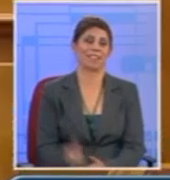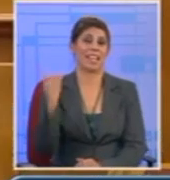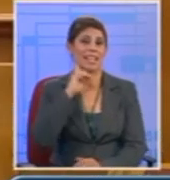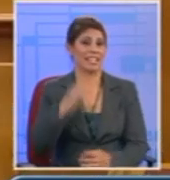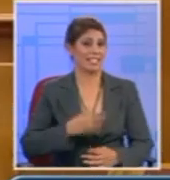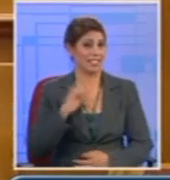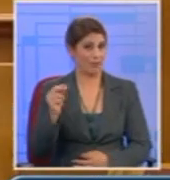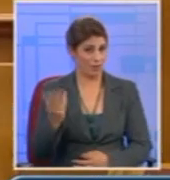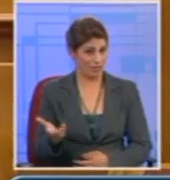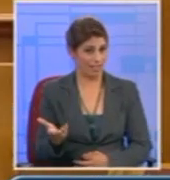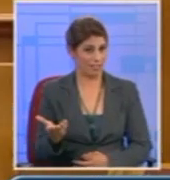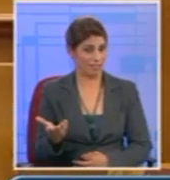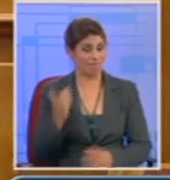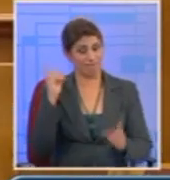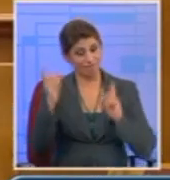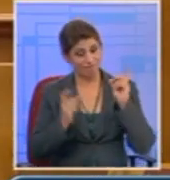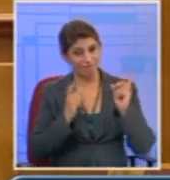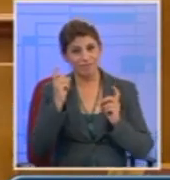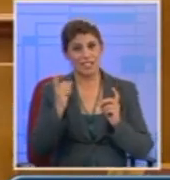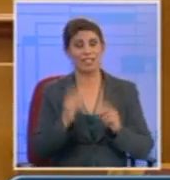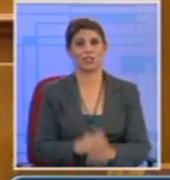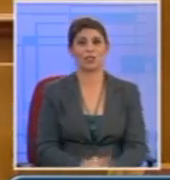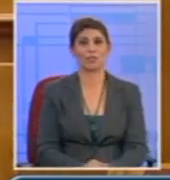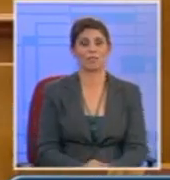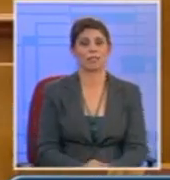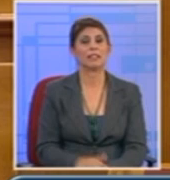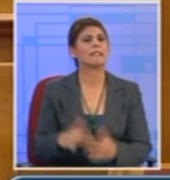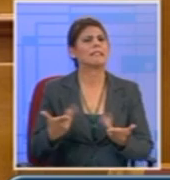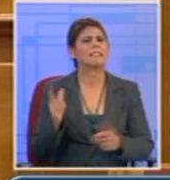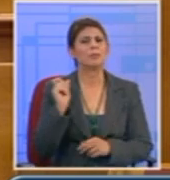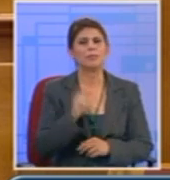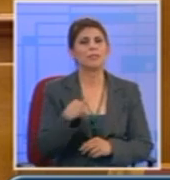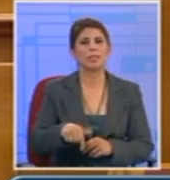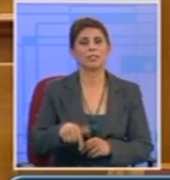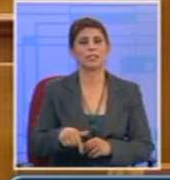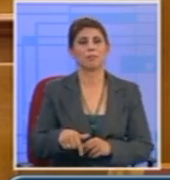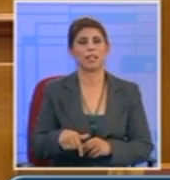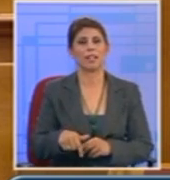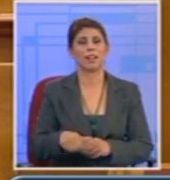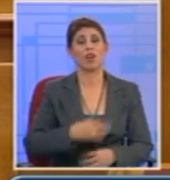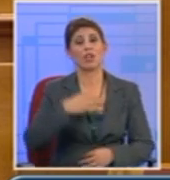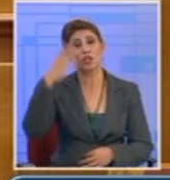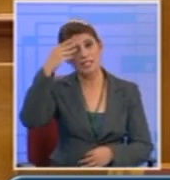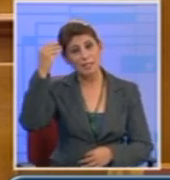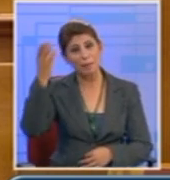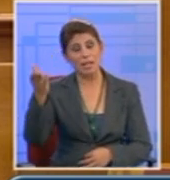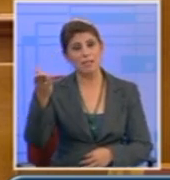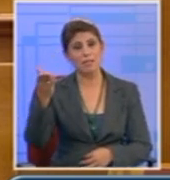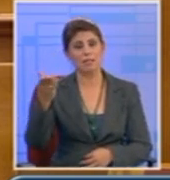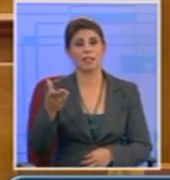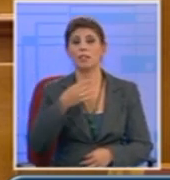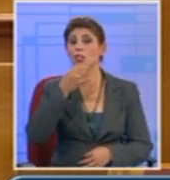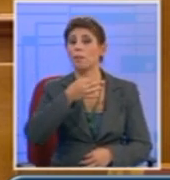βουλευτές ας αναρωτηθούμε τι μήνυμα έστειλε σήμερα ο κύριος τσίπρας